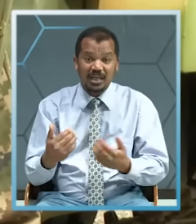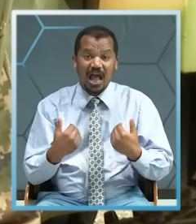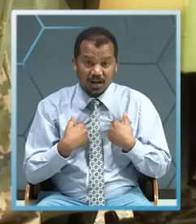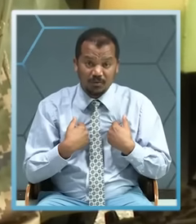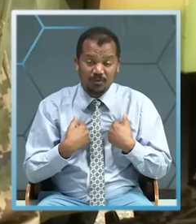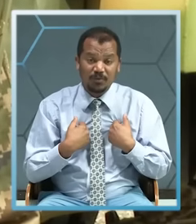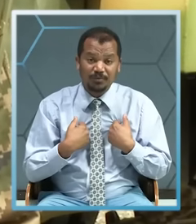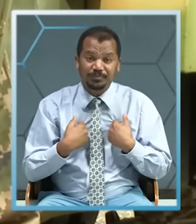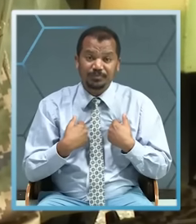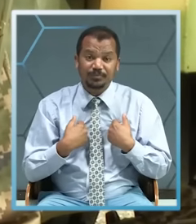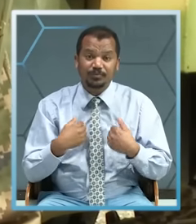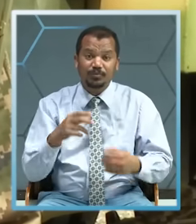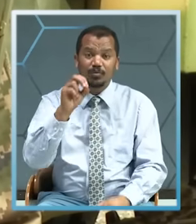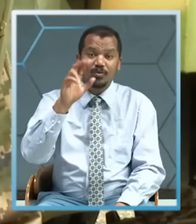ያለው